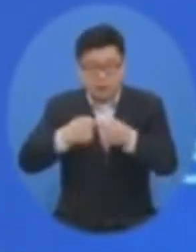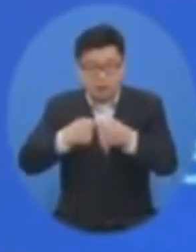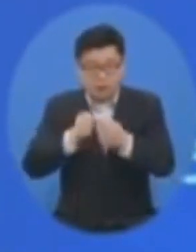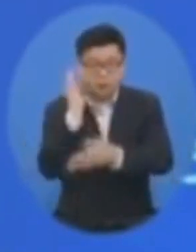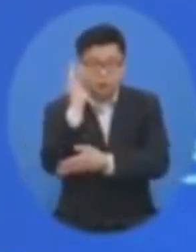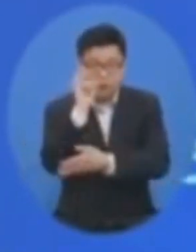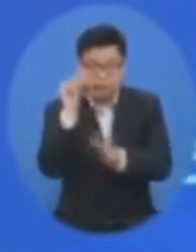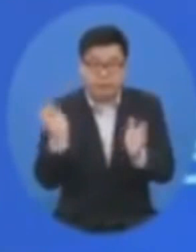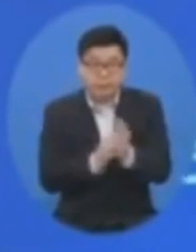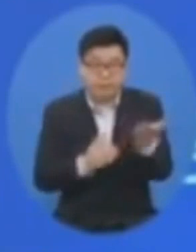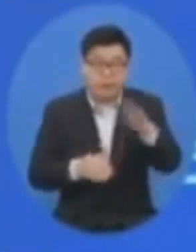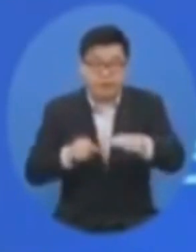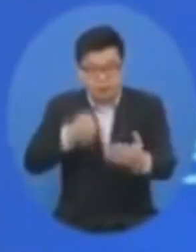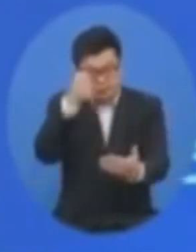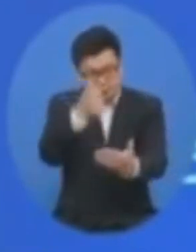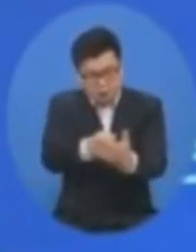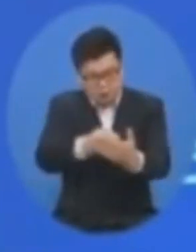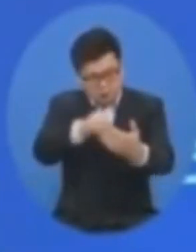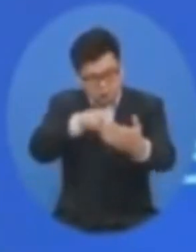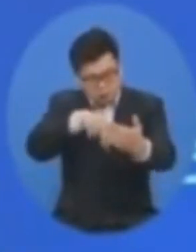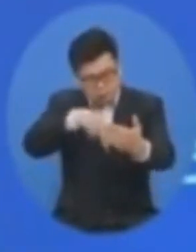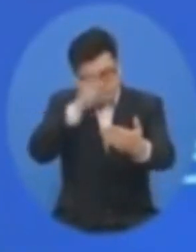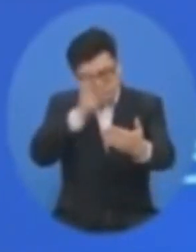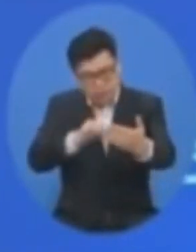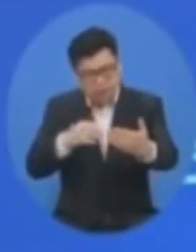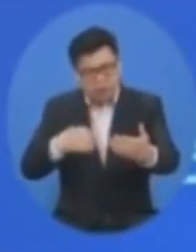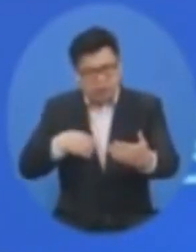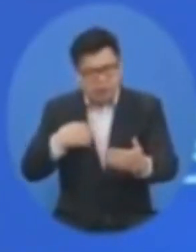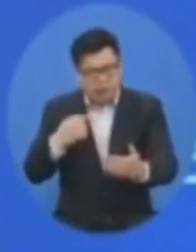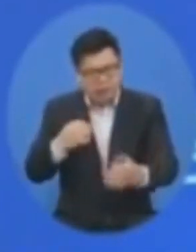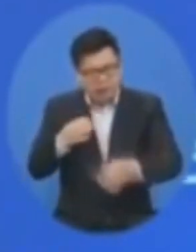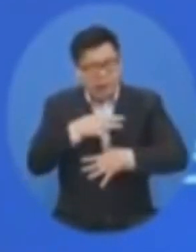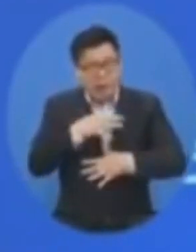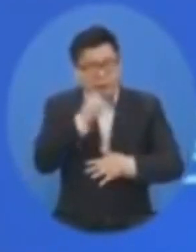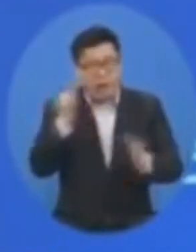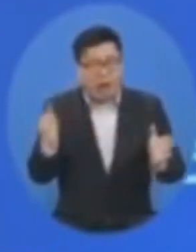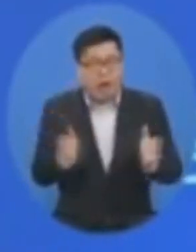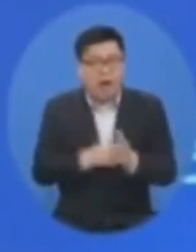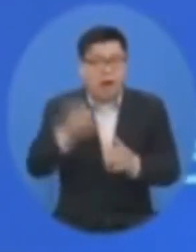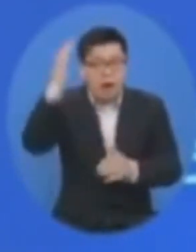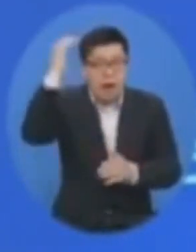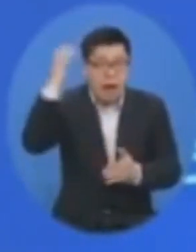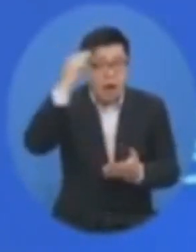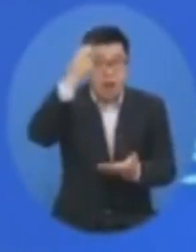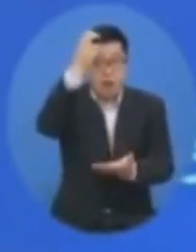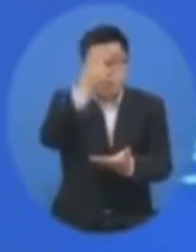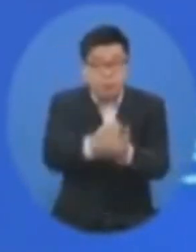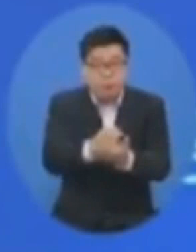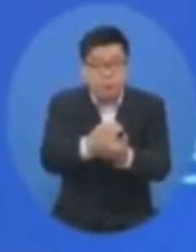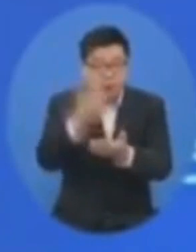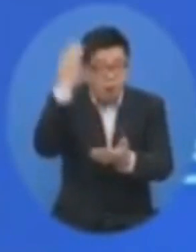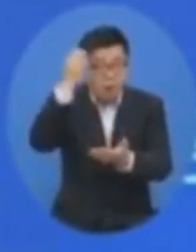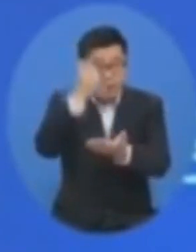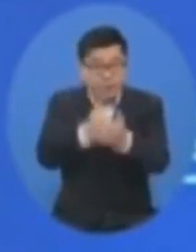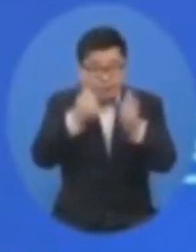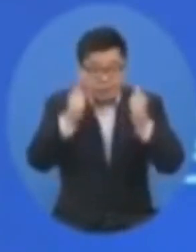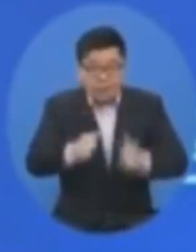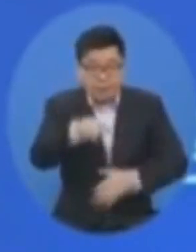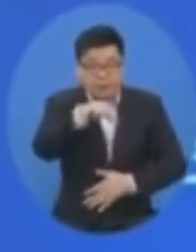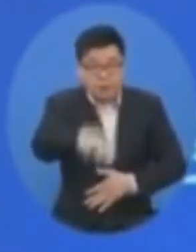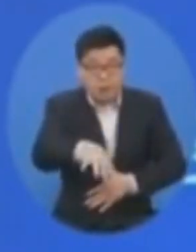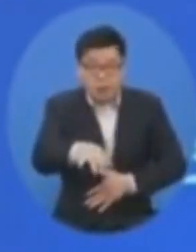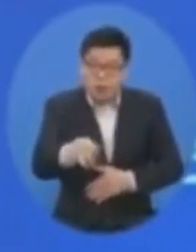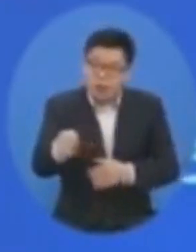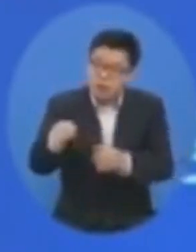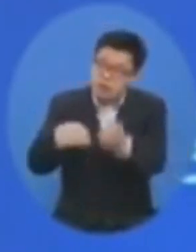했는데 난 그 판결 보면서 참 내 귀를 의심했습니다. 과연 대한민국 헌법재판소가 저런